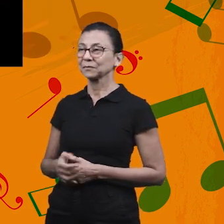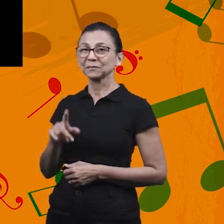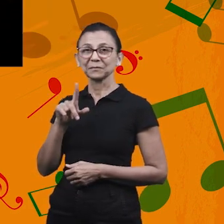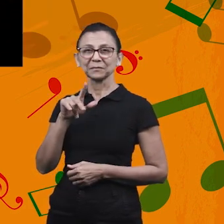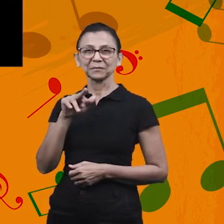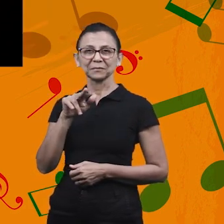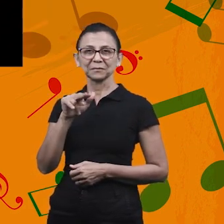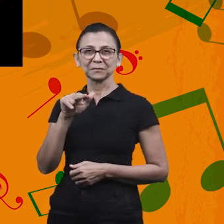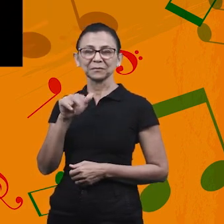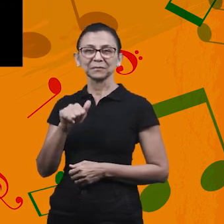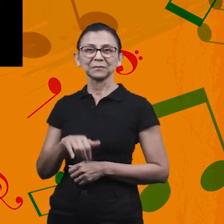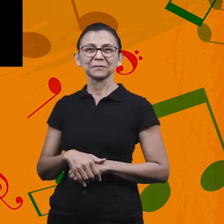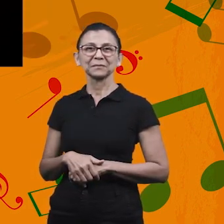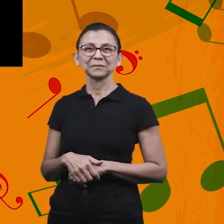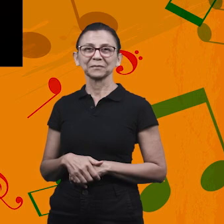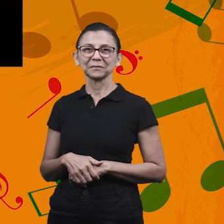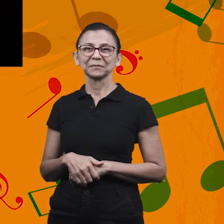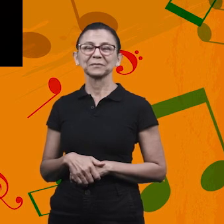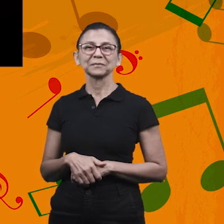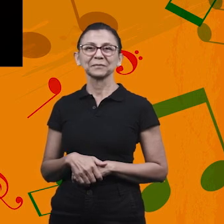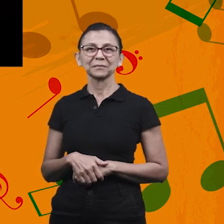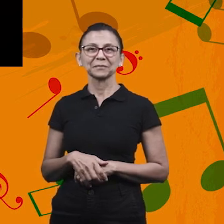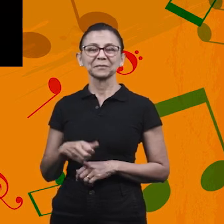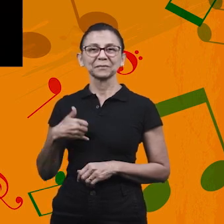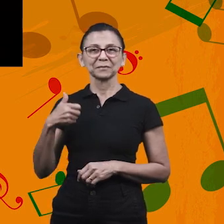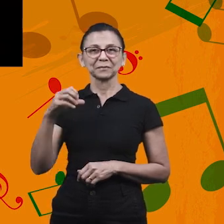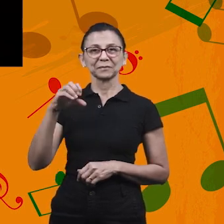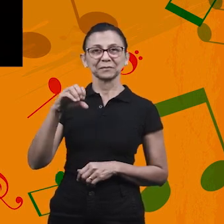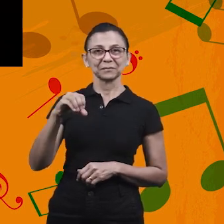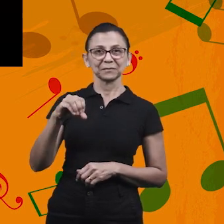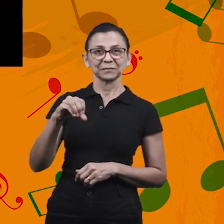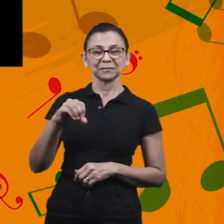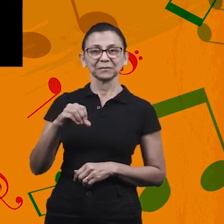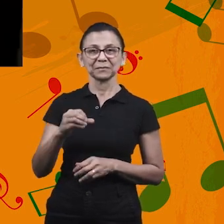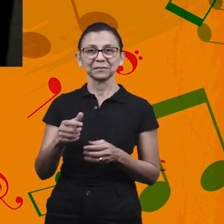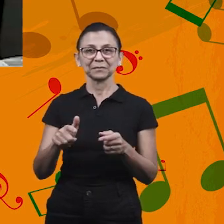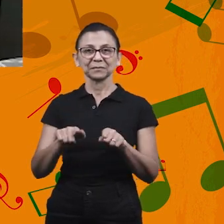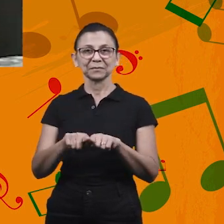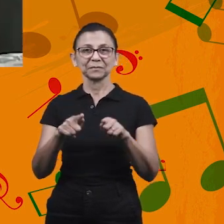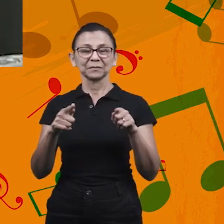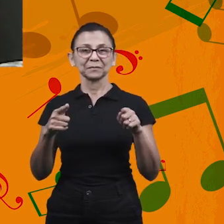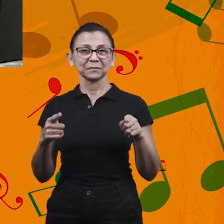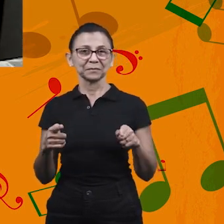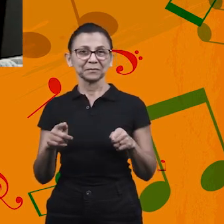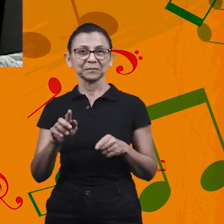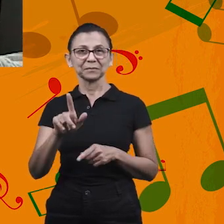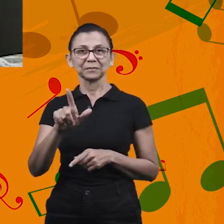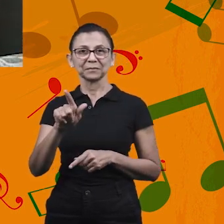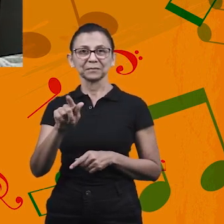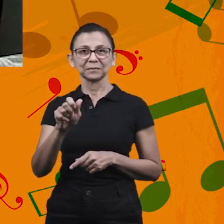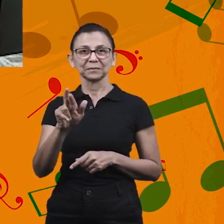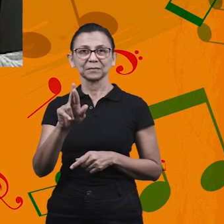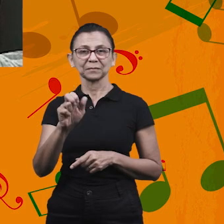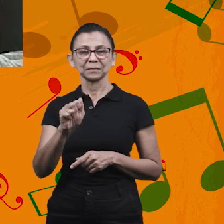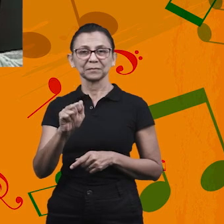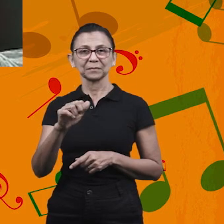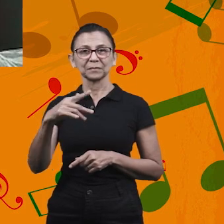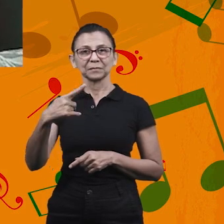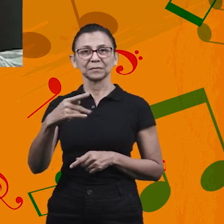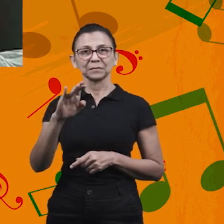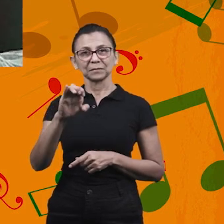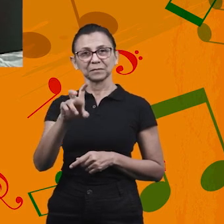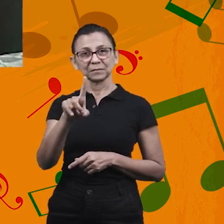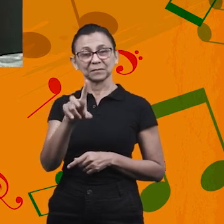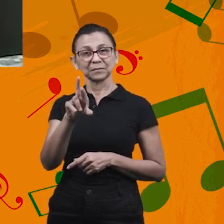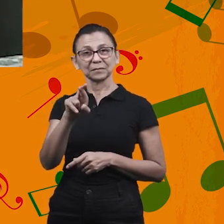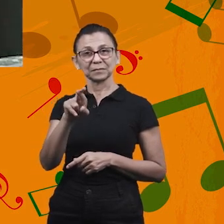Les frères Lucas de 9 ans et les jumeaux Lara et Pedro de 6 ans de